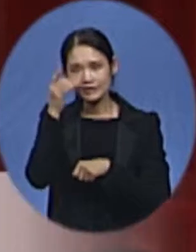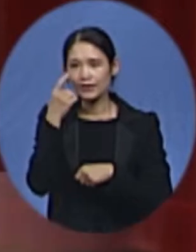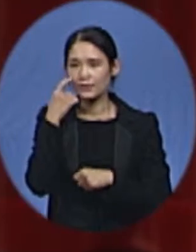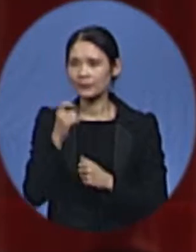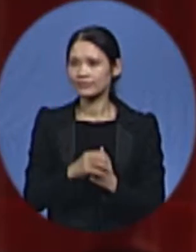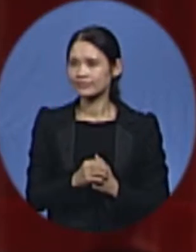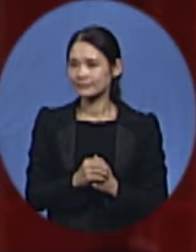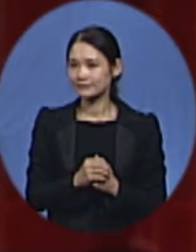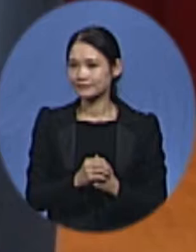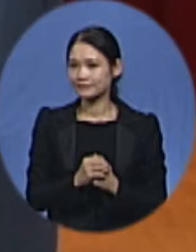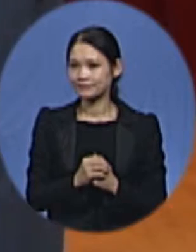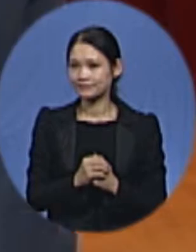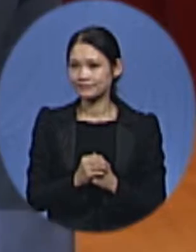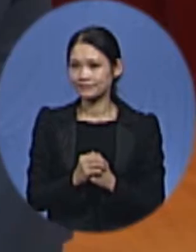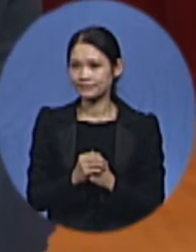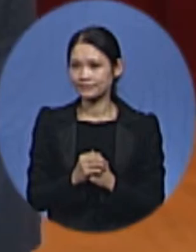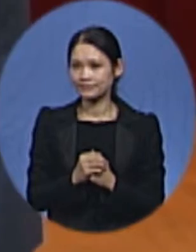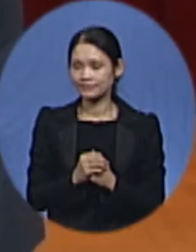기대합니다.